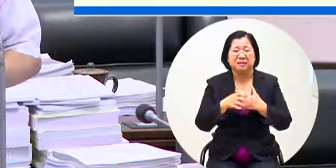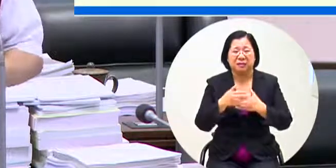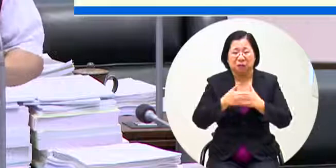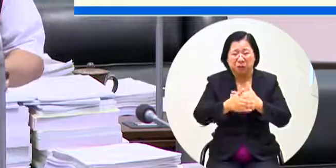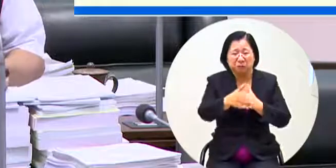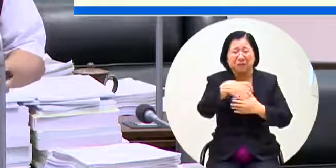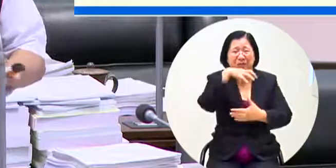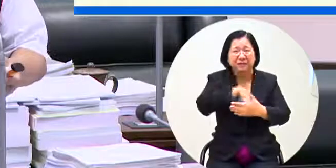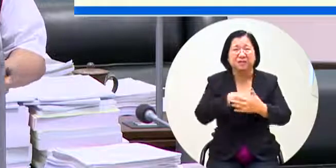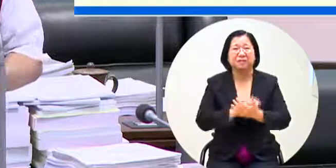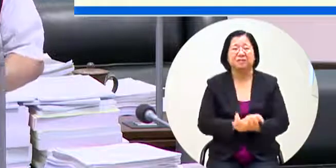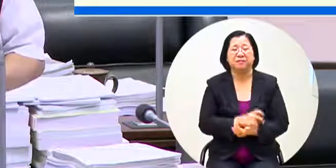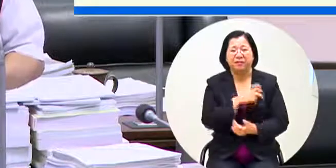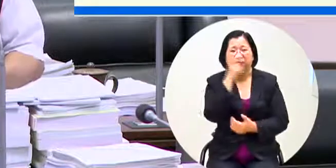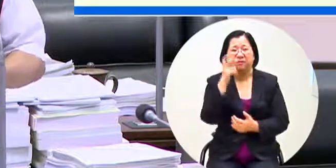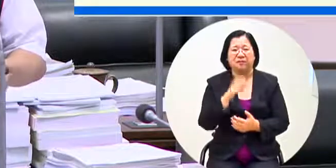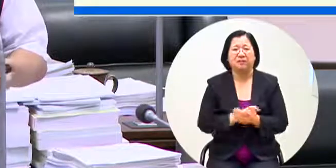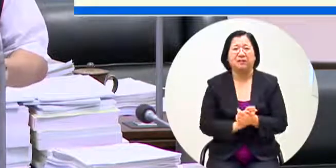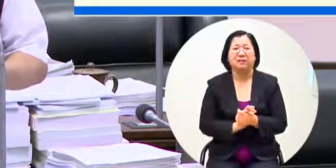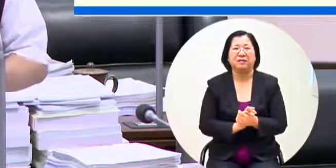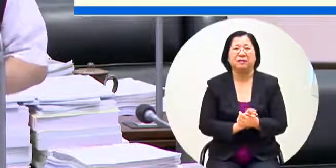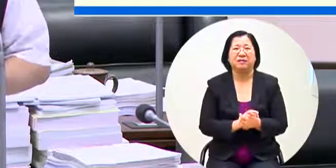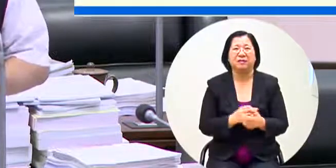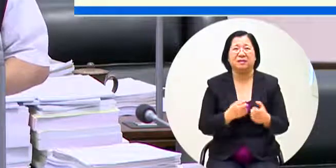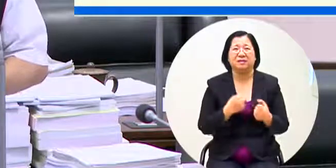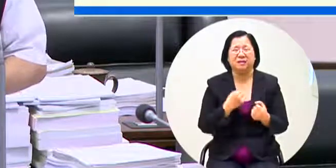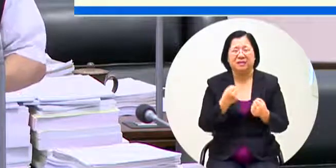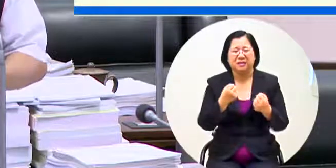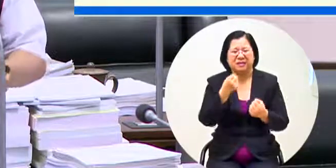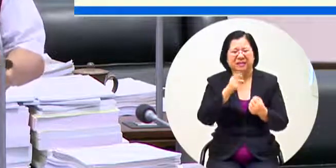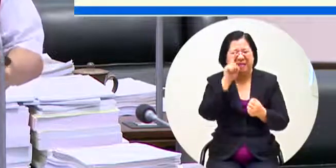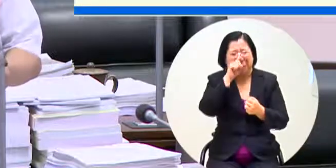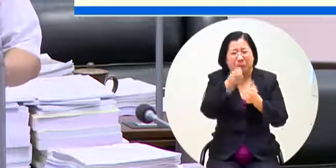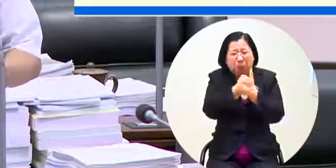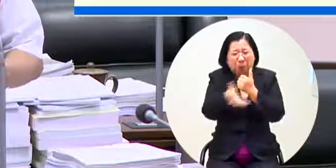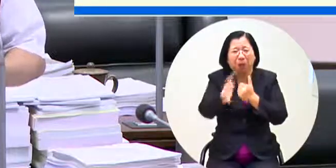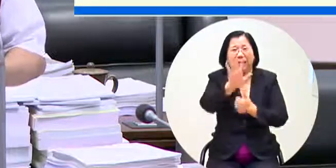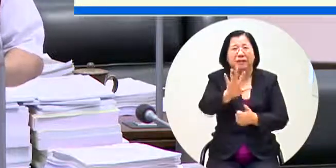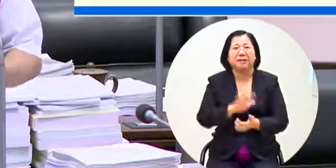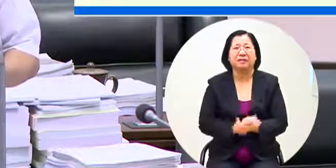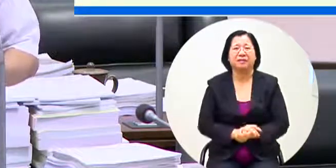染，近目前你们莫名其妙吼、哦，